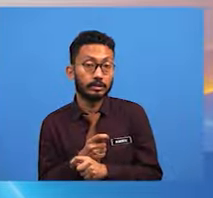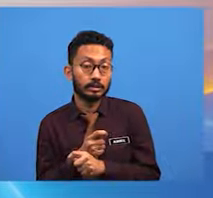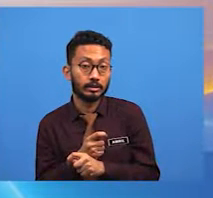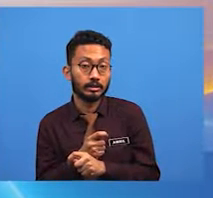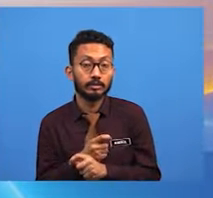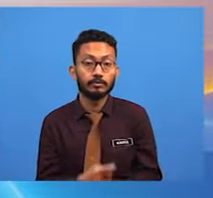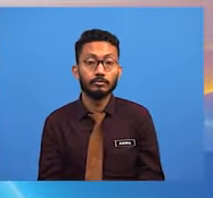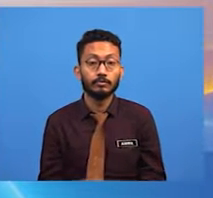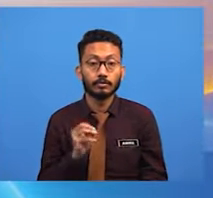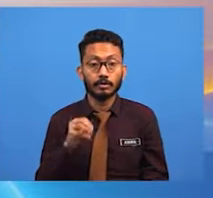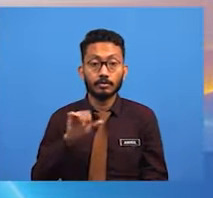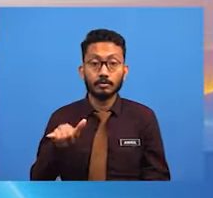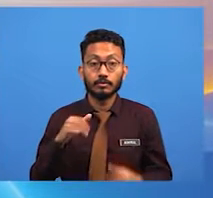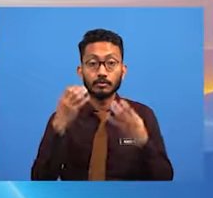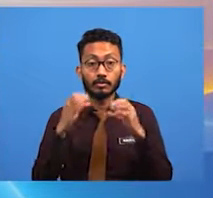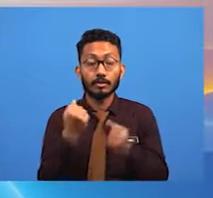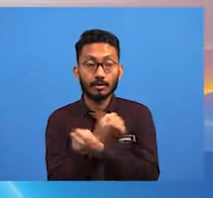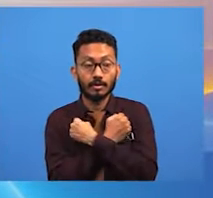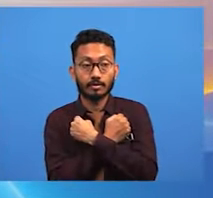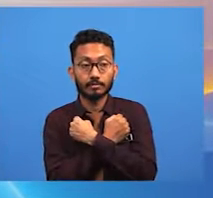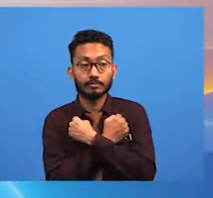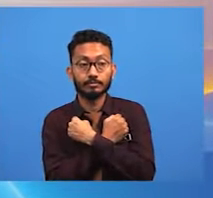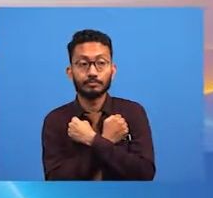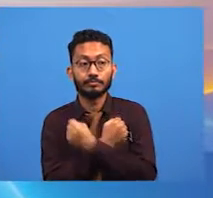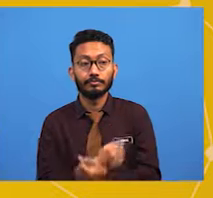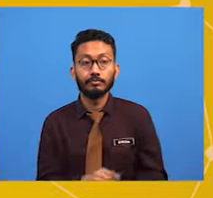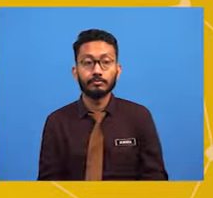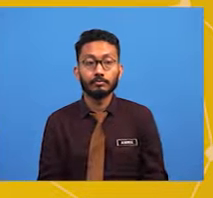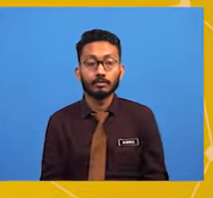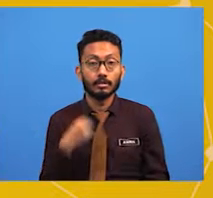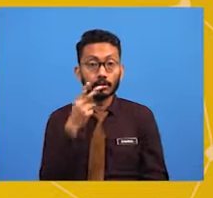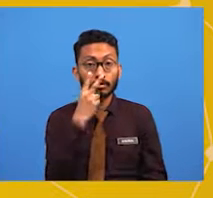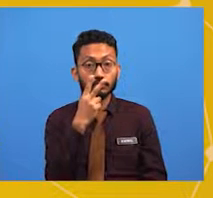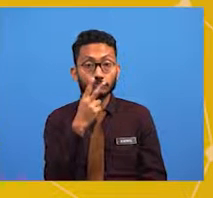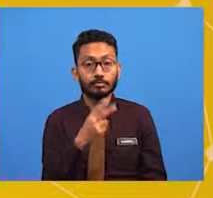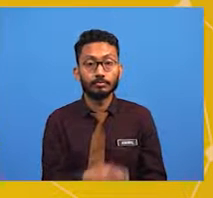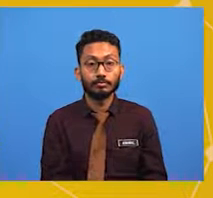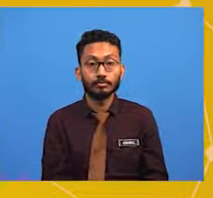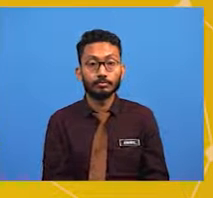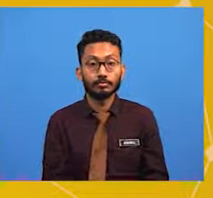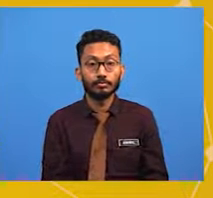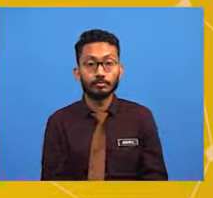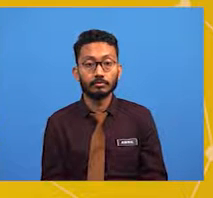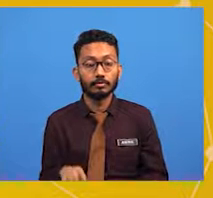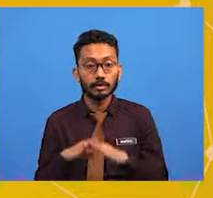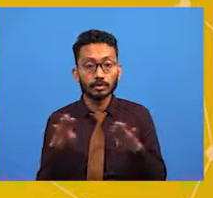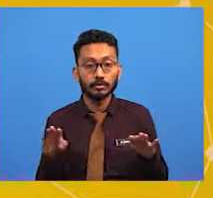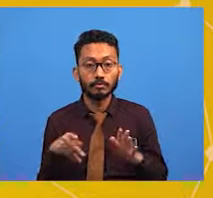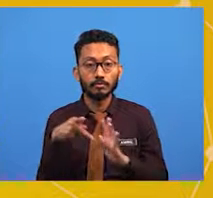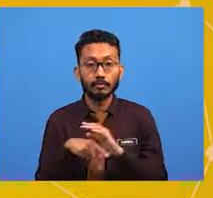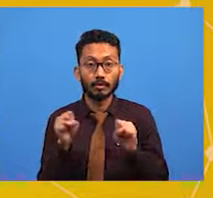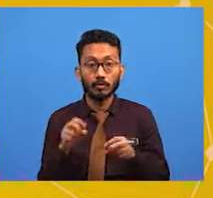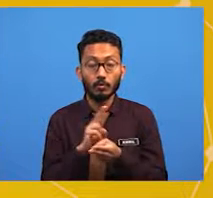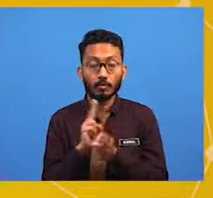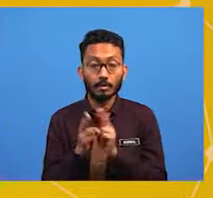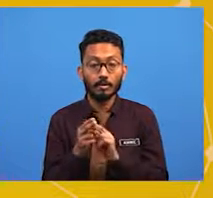Murid-murid yang cikgu kasihi, kita lihat beberapa perbezaan antara pemboleh ubah dan